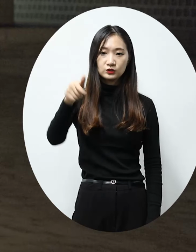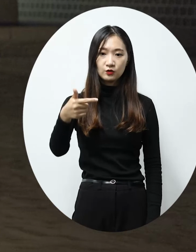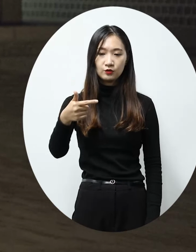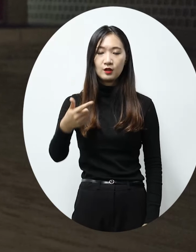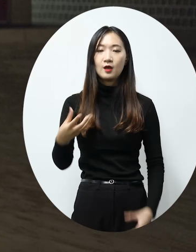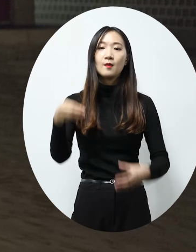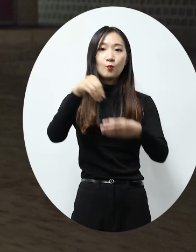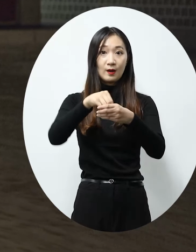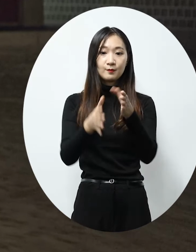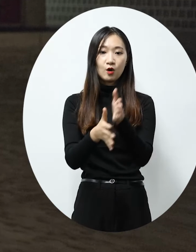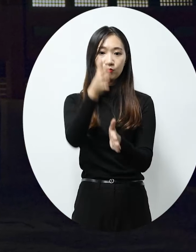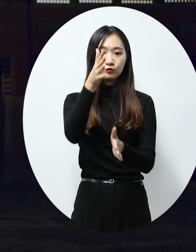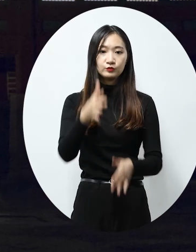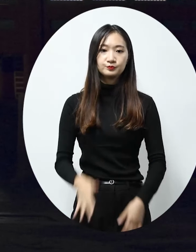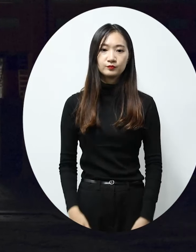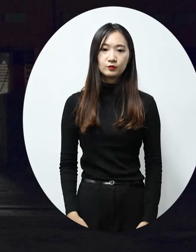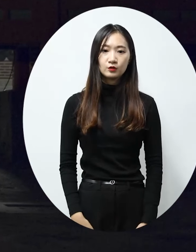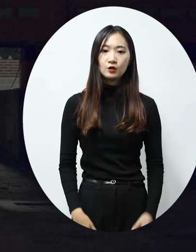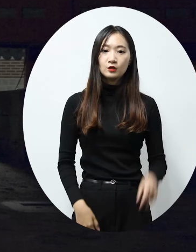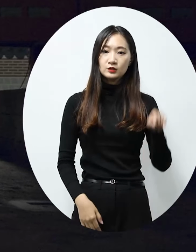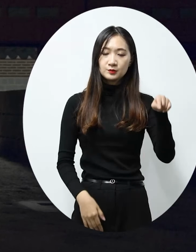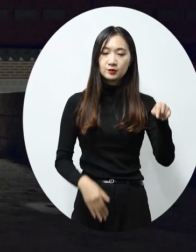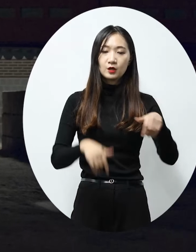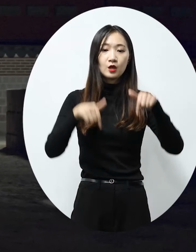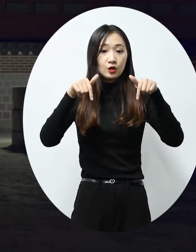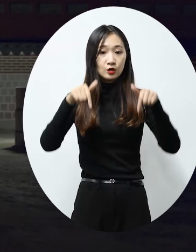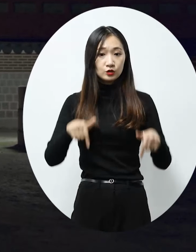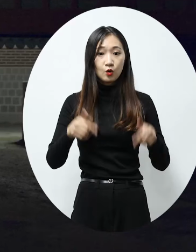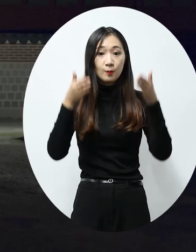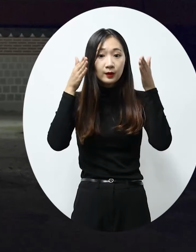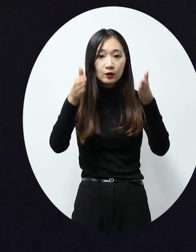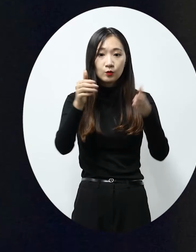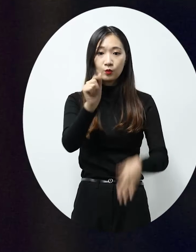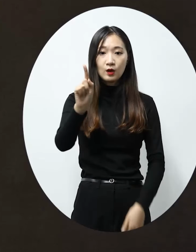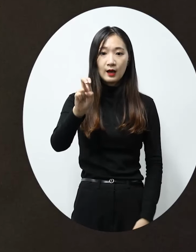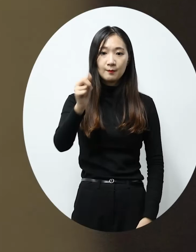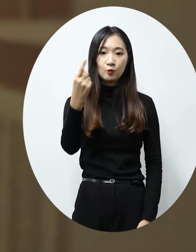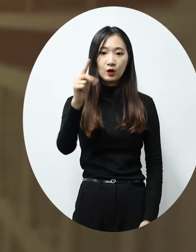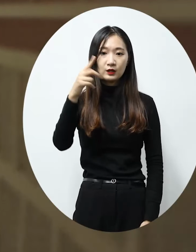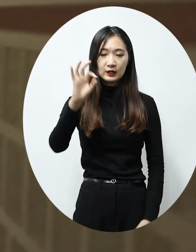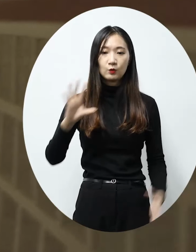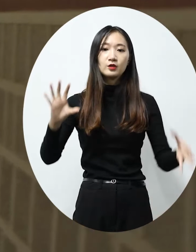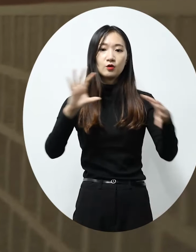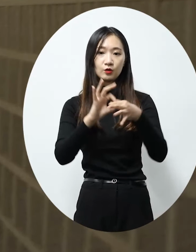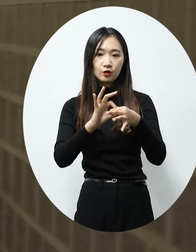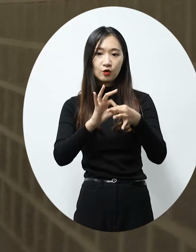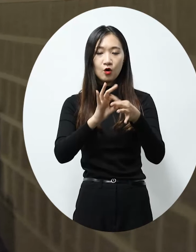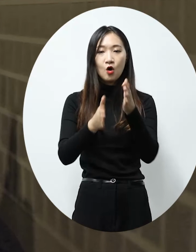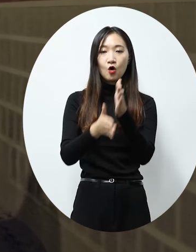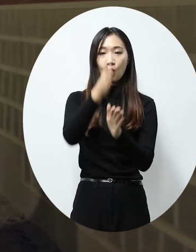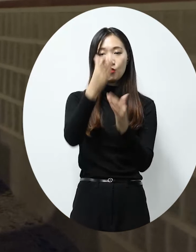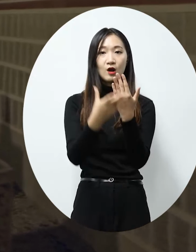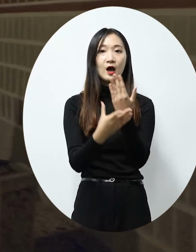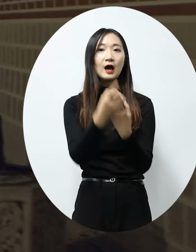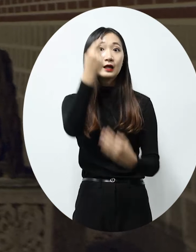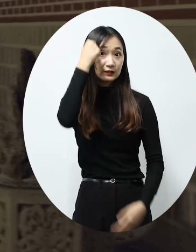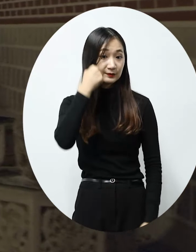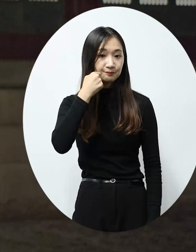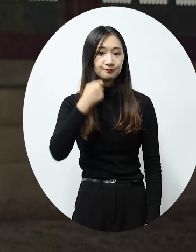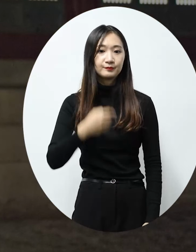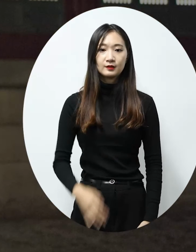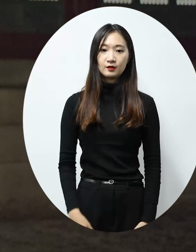예속된 건물이지요 집경당의 서쪽으로 하마당과 연결되어 있어 마치 한 건물처럼 보이기도 할